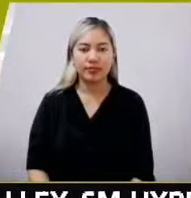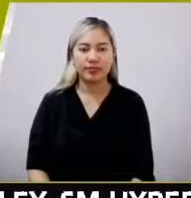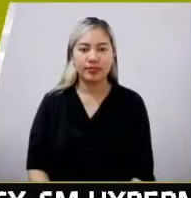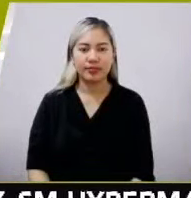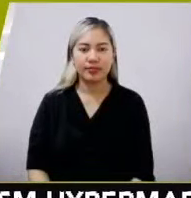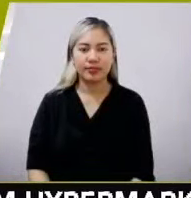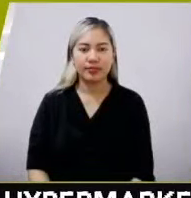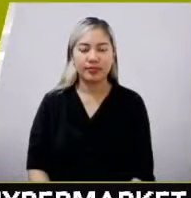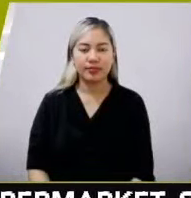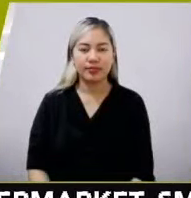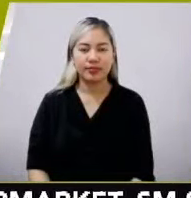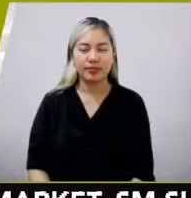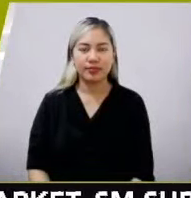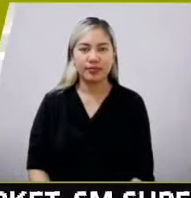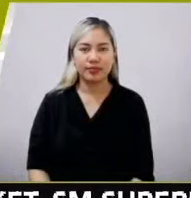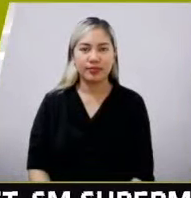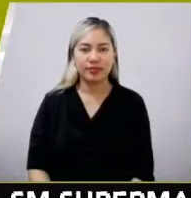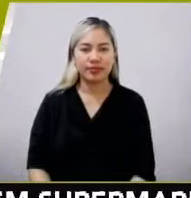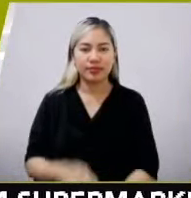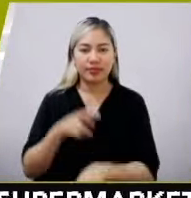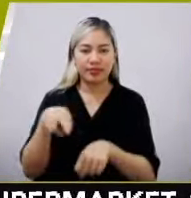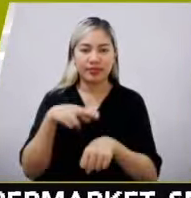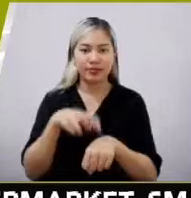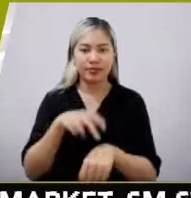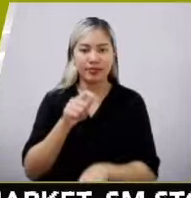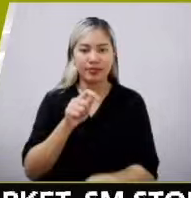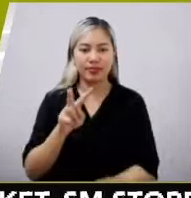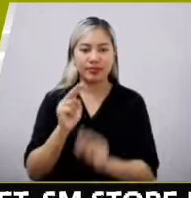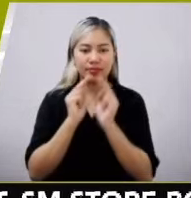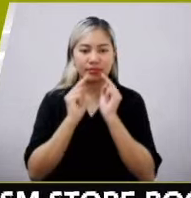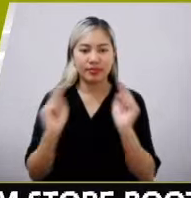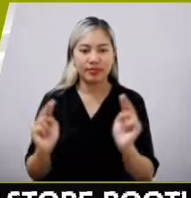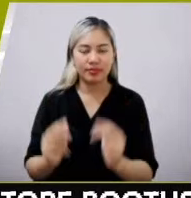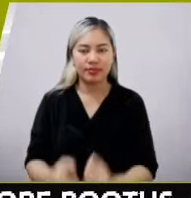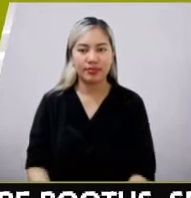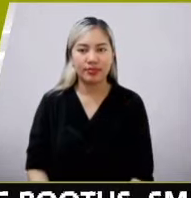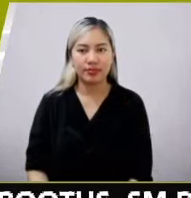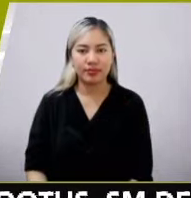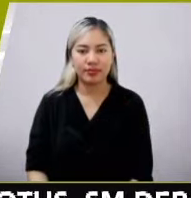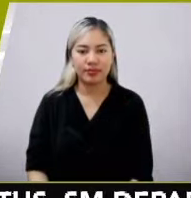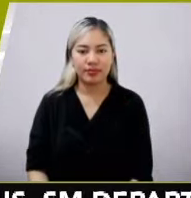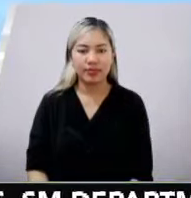Ito ang inyong Regional TV News.